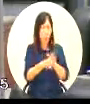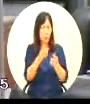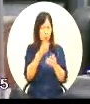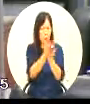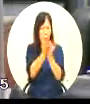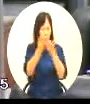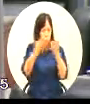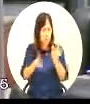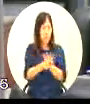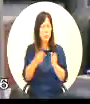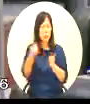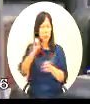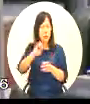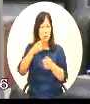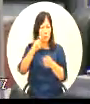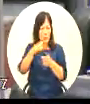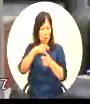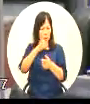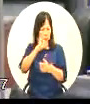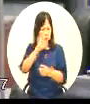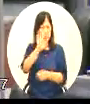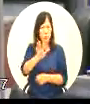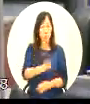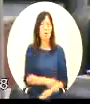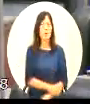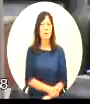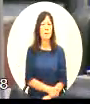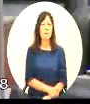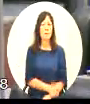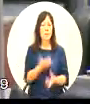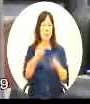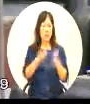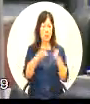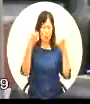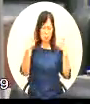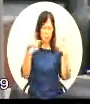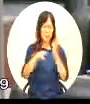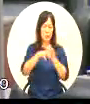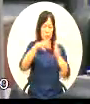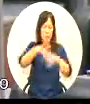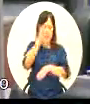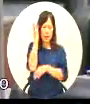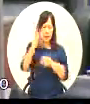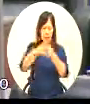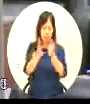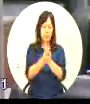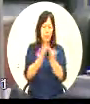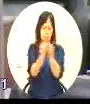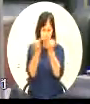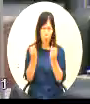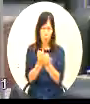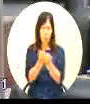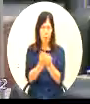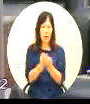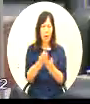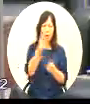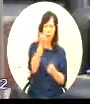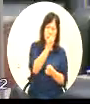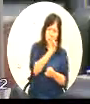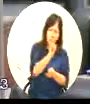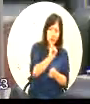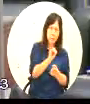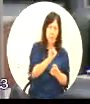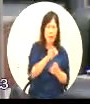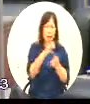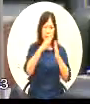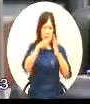也是我们性别所的教授，那同时也担任过很多内政部的有关妇女的、有关性别的、有关家